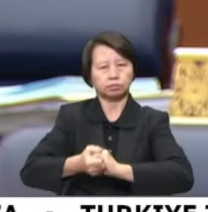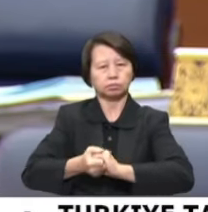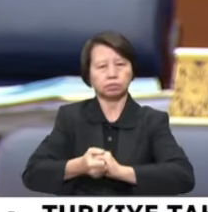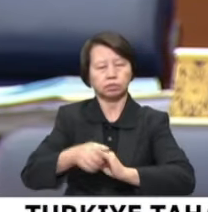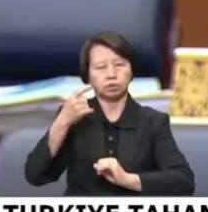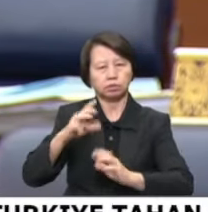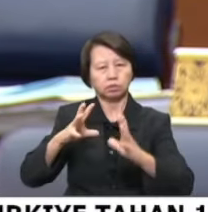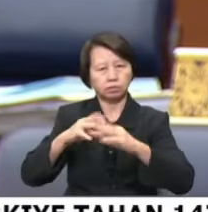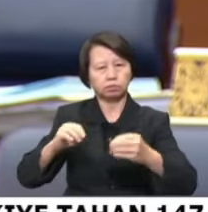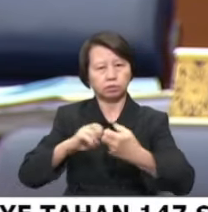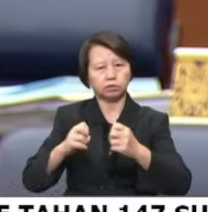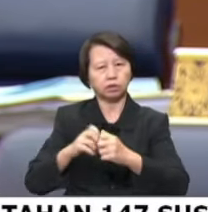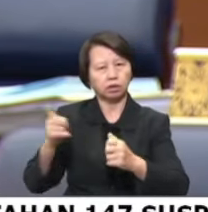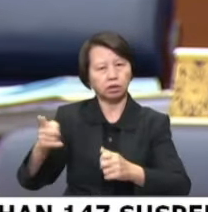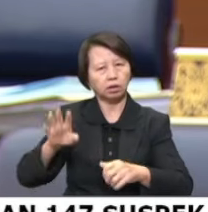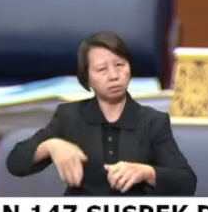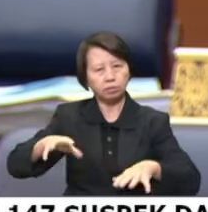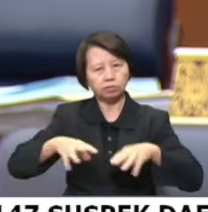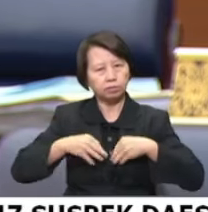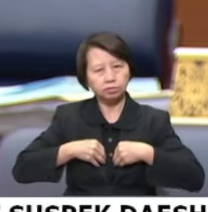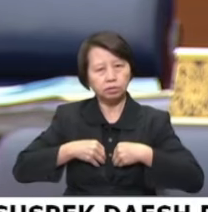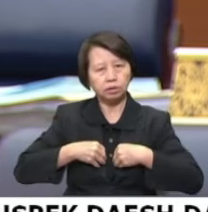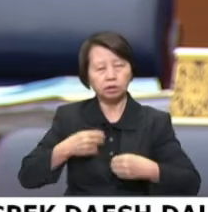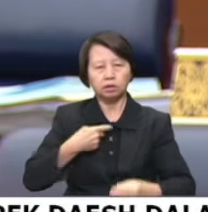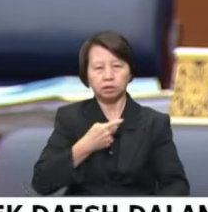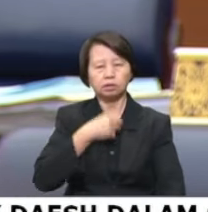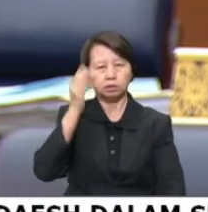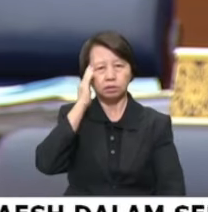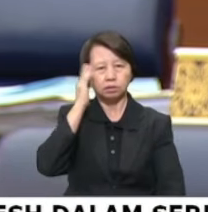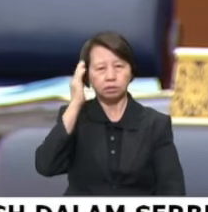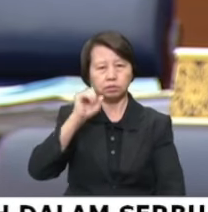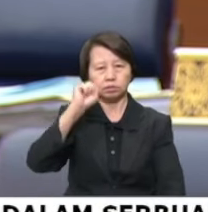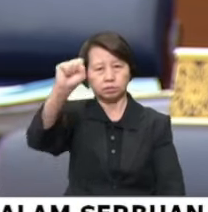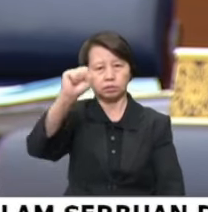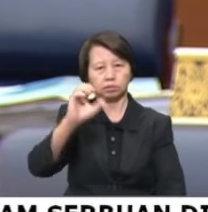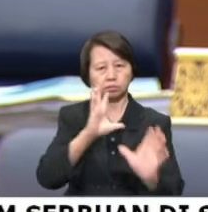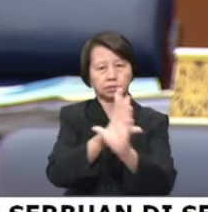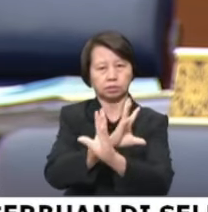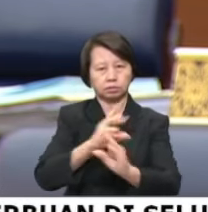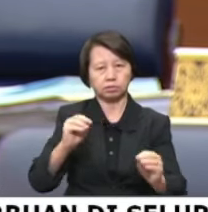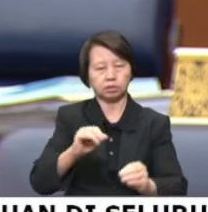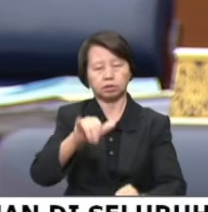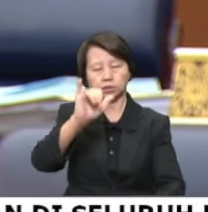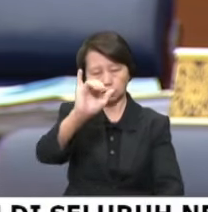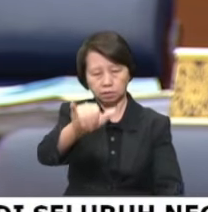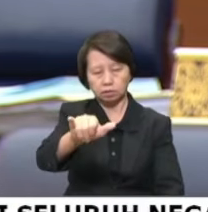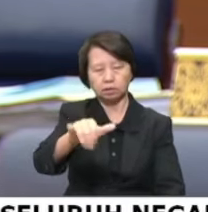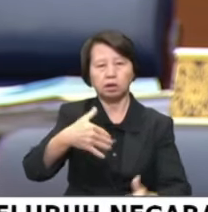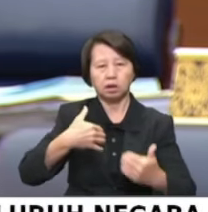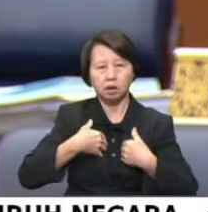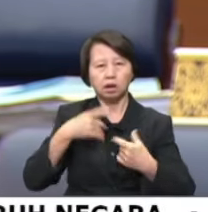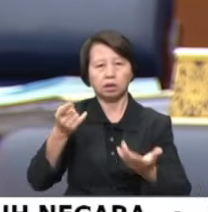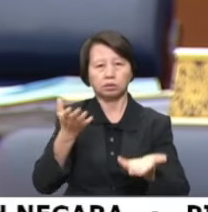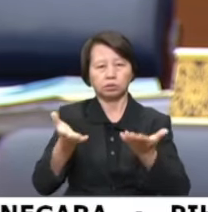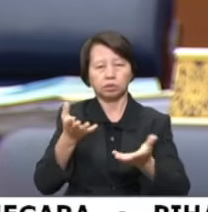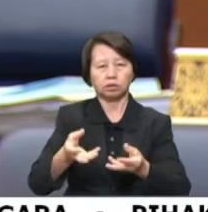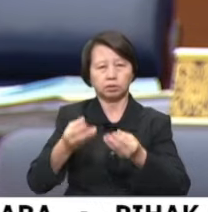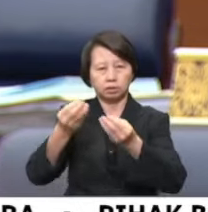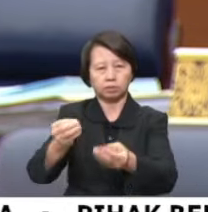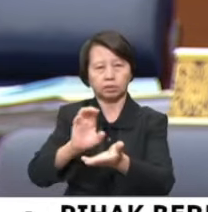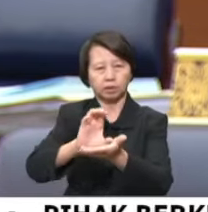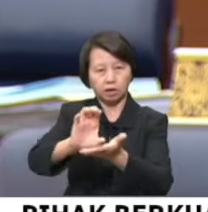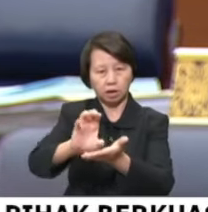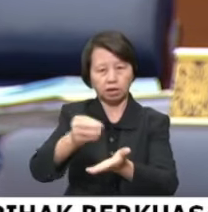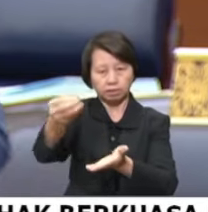untuk mengatasi masalah ini. Dan kita pun tahu bahawa di Sabah Sarawak memang ada, walaupun diberi secara